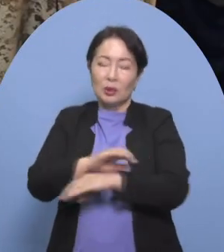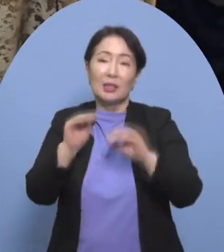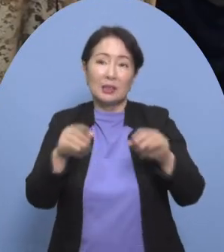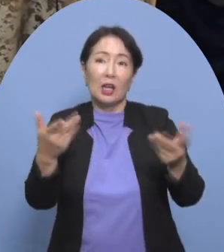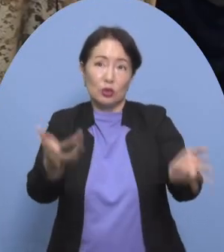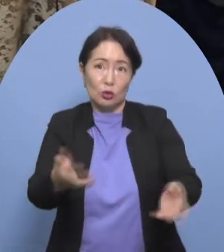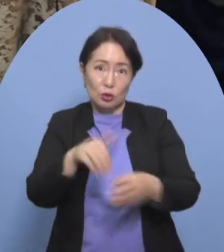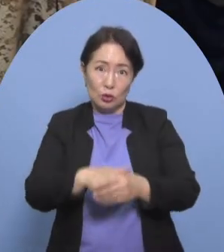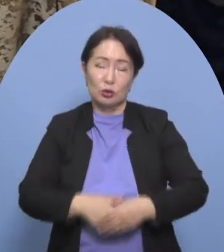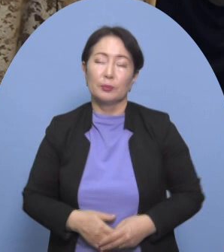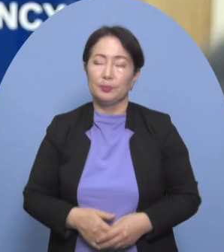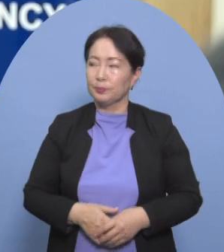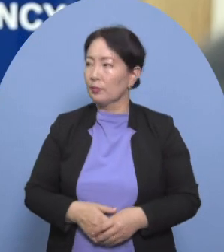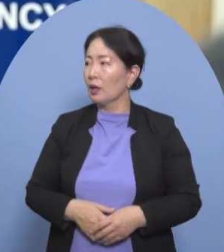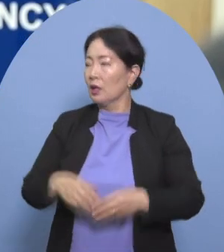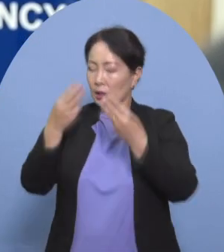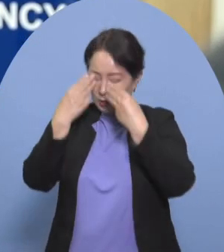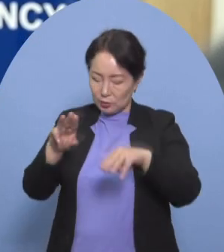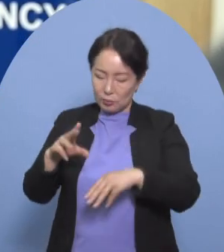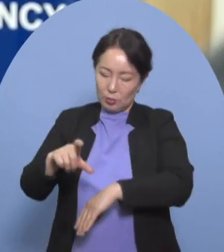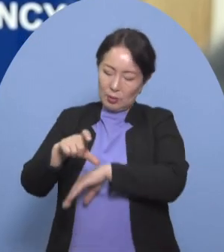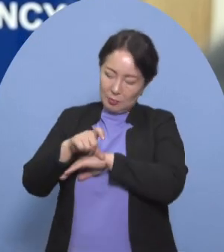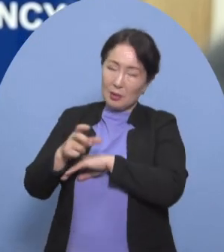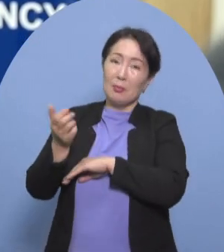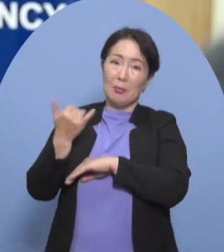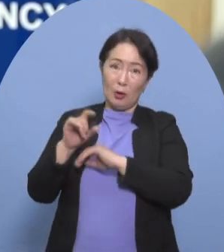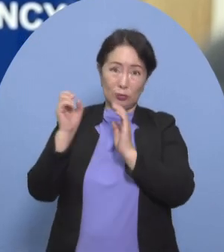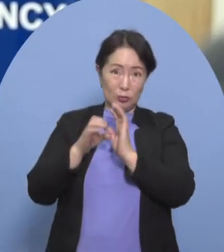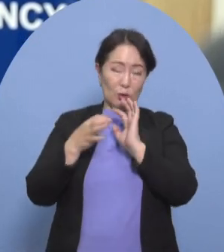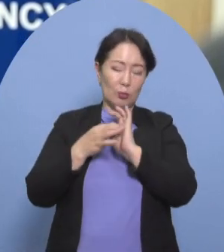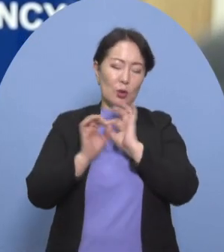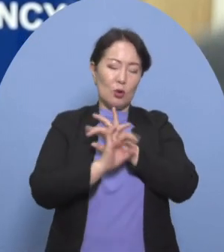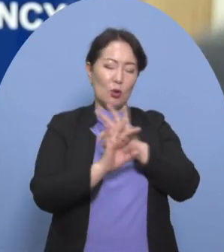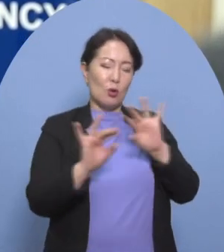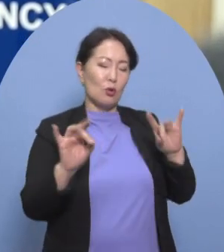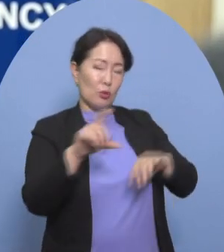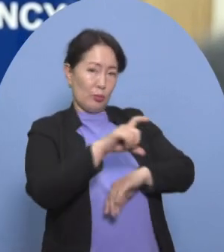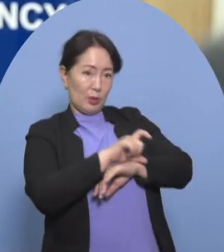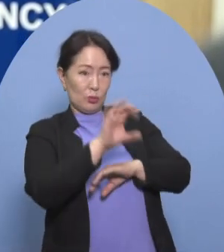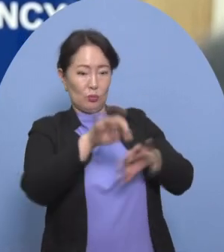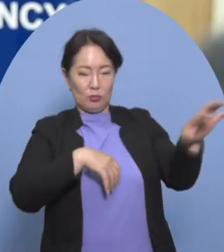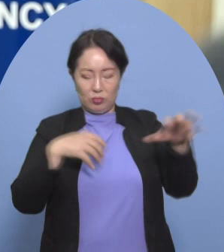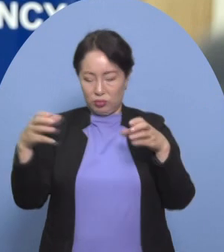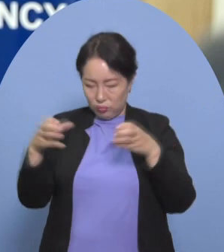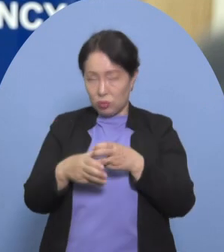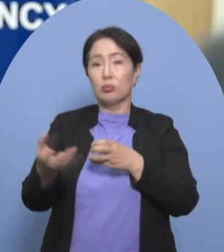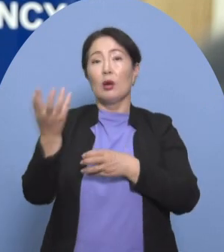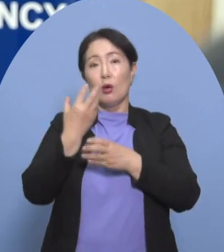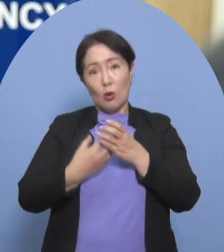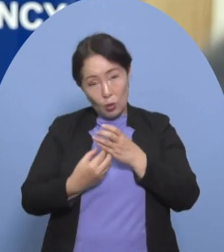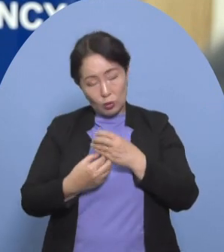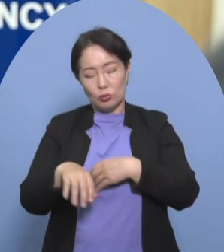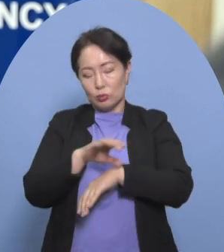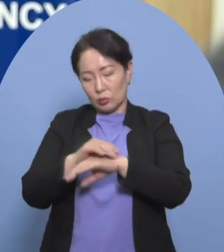шалгуулж сургалтад хамруллаа. Илүү шинжлэх ухаанч мэргэжлийн байдал хөгжүүлнээс олон төрлийн мэргэжлийн одоо мэргэжлүүднүүдийг